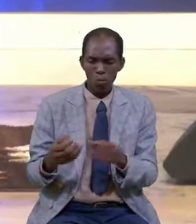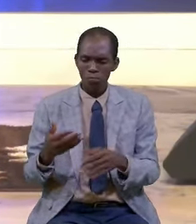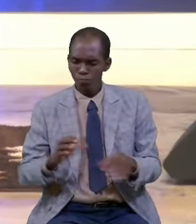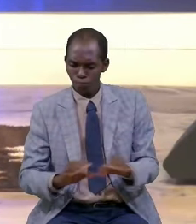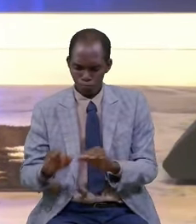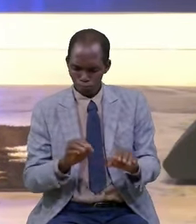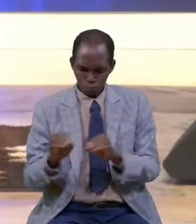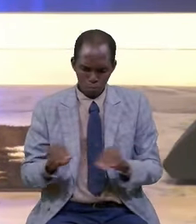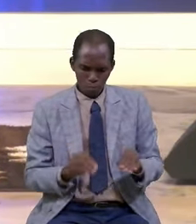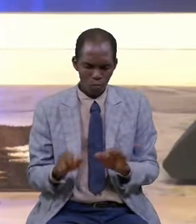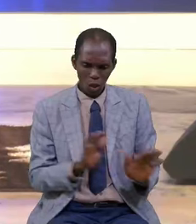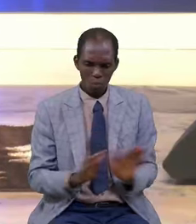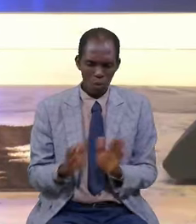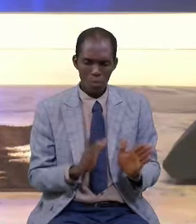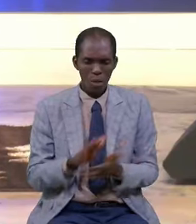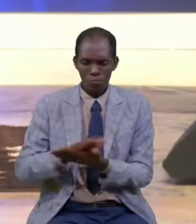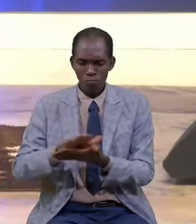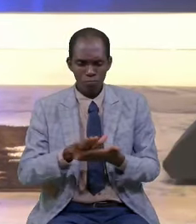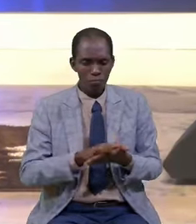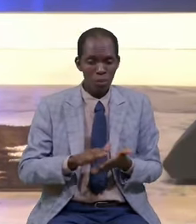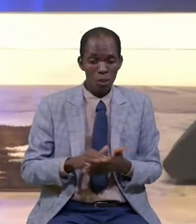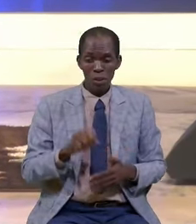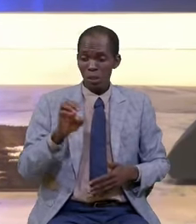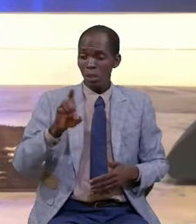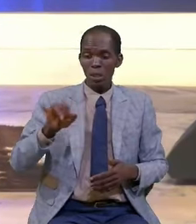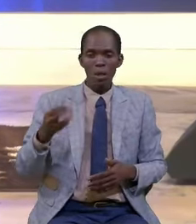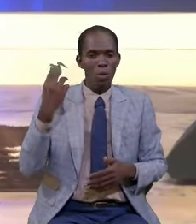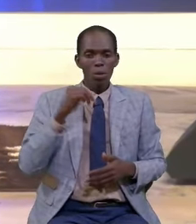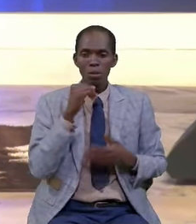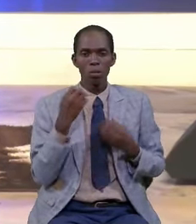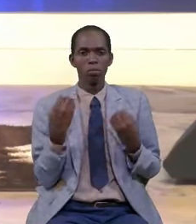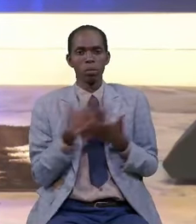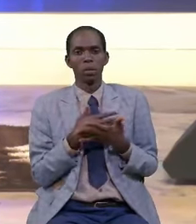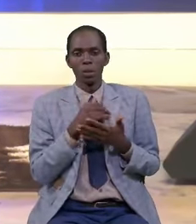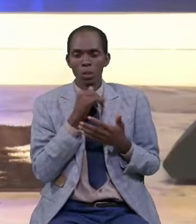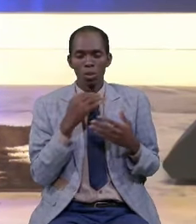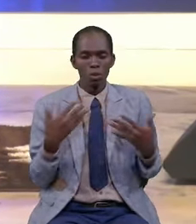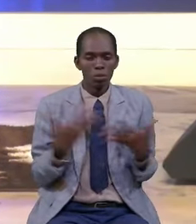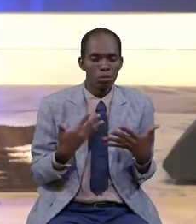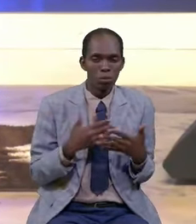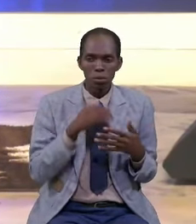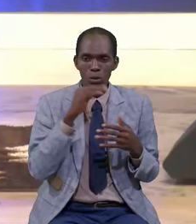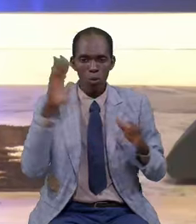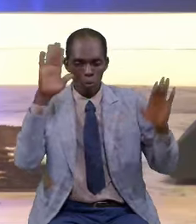ne tremblait pas, il n'avait pas peur, il ne s'était pas inquiet, il ne s'était pas